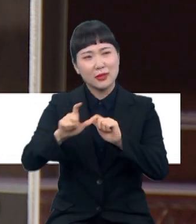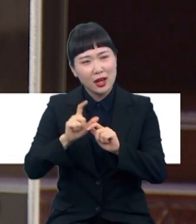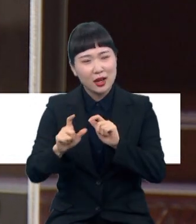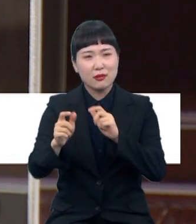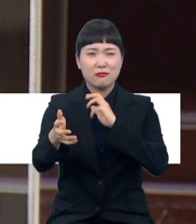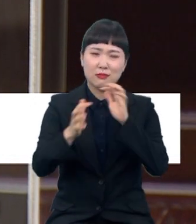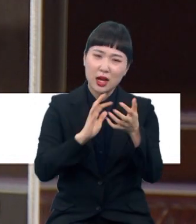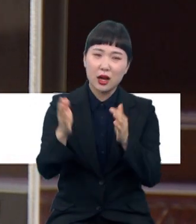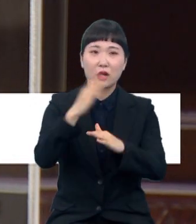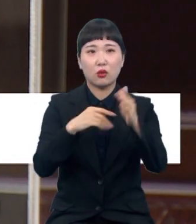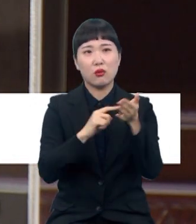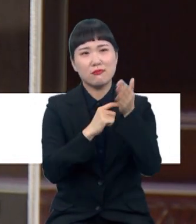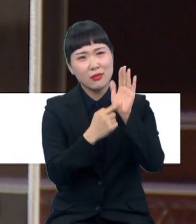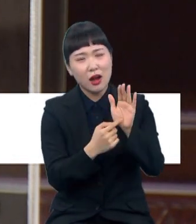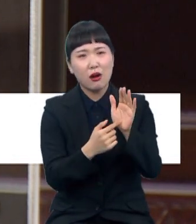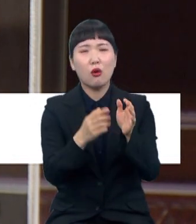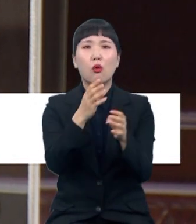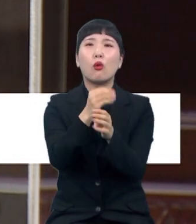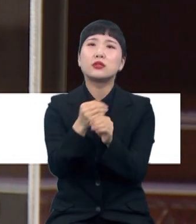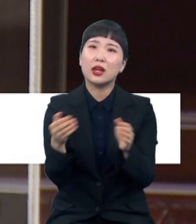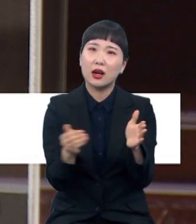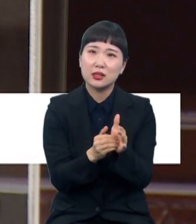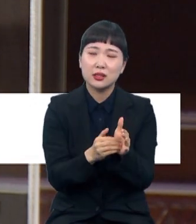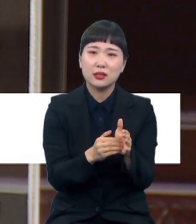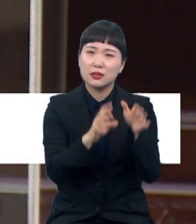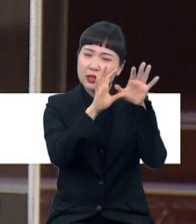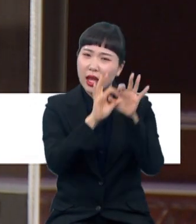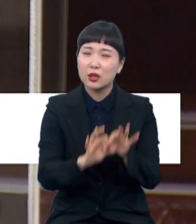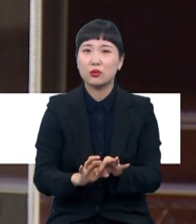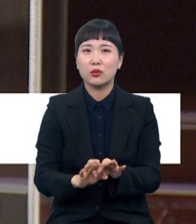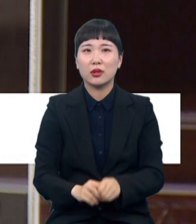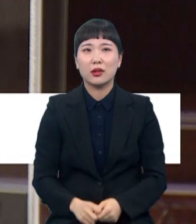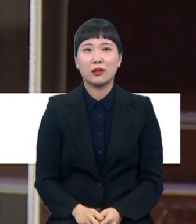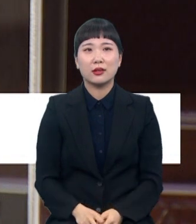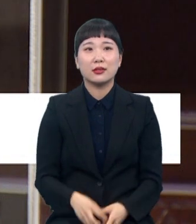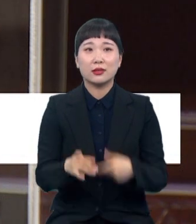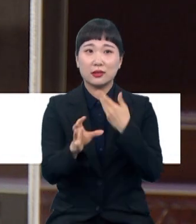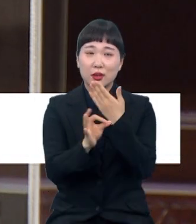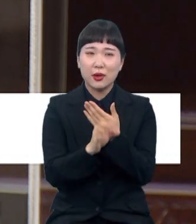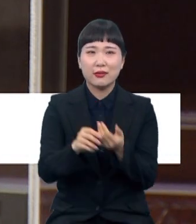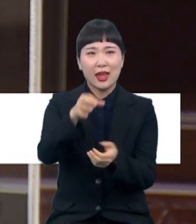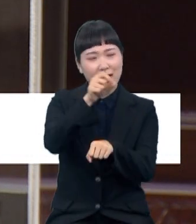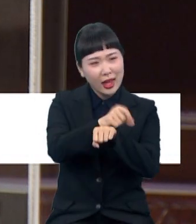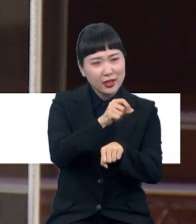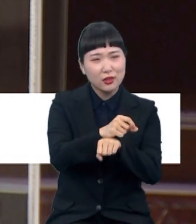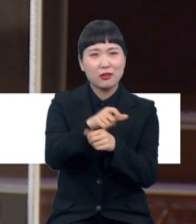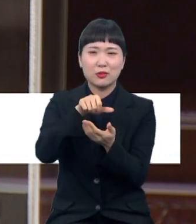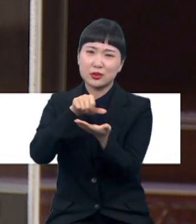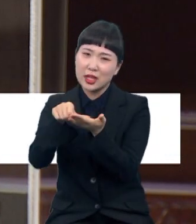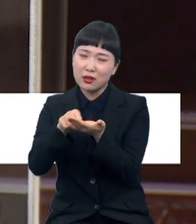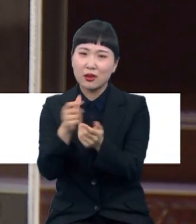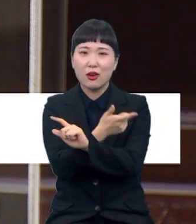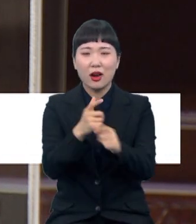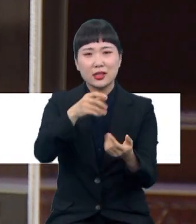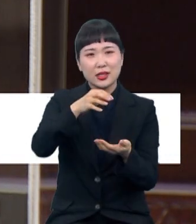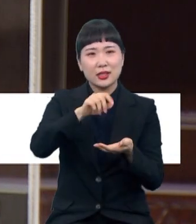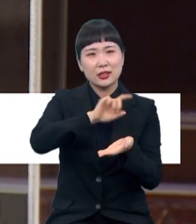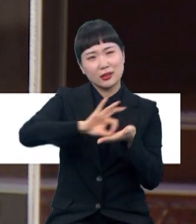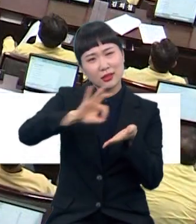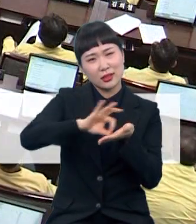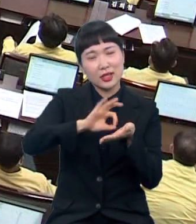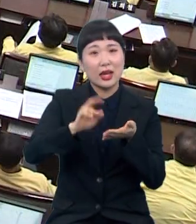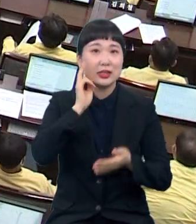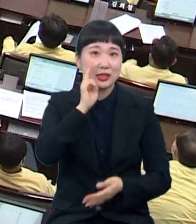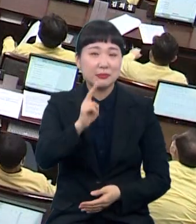공론화하고 언제까지 할 겁니까? 이렇게 되면 우리 모든 행정적 낭비와 재원적 낭비가 사료된다고